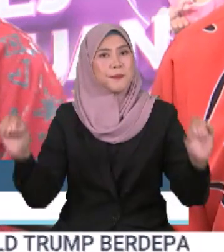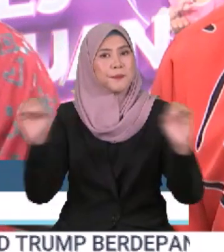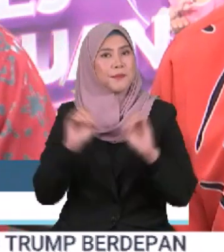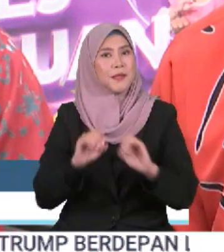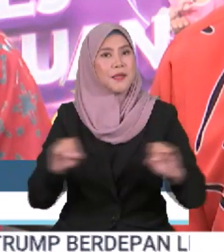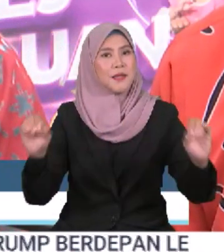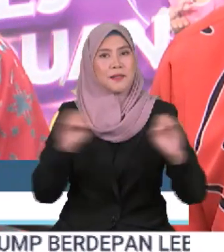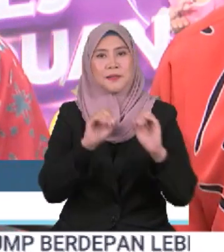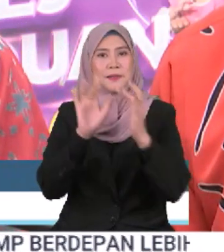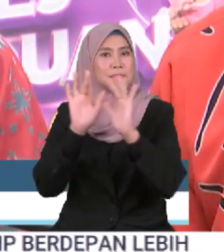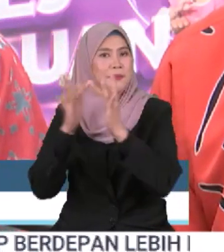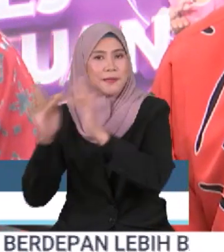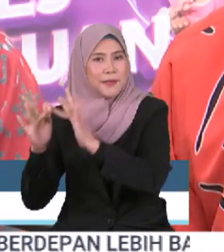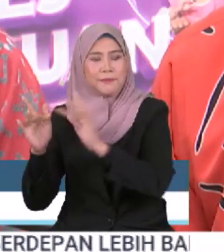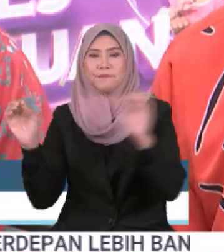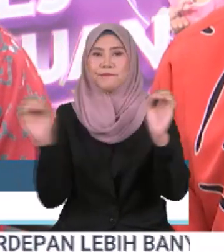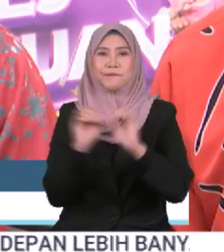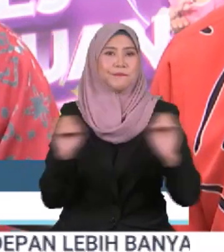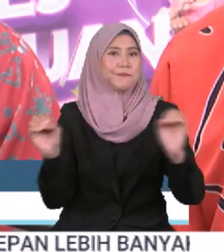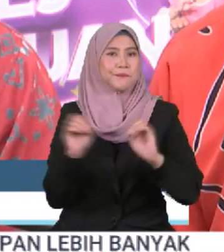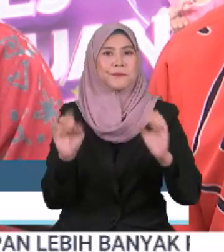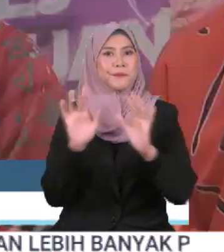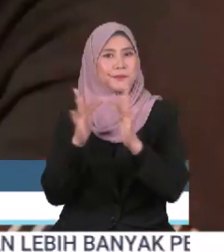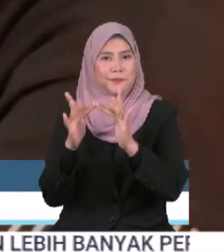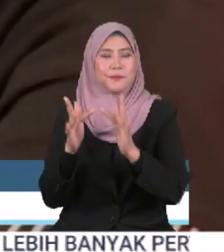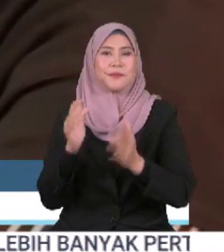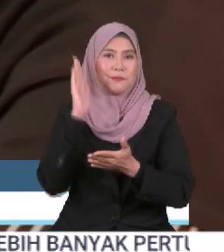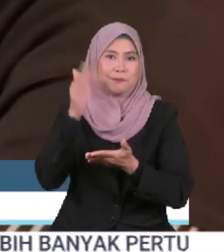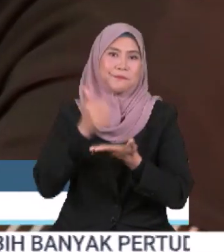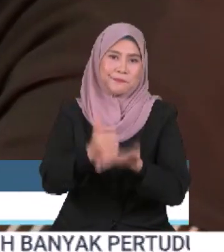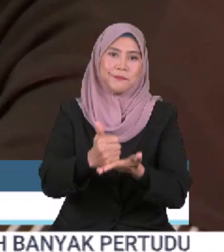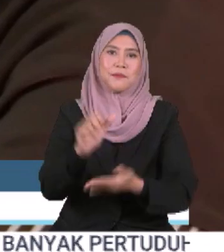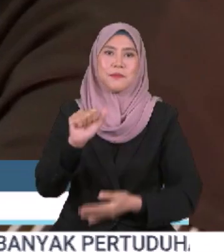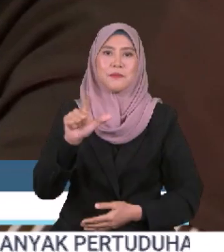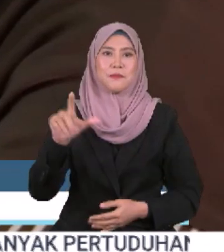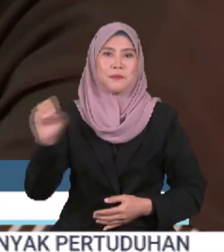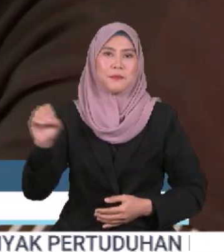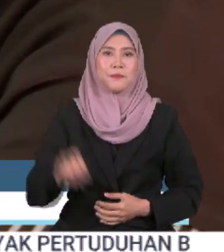tidak ada connectivity, ya, tidak ada liputan, tidak ada internet.